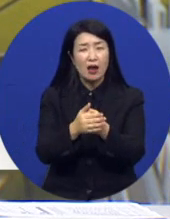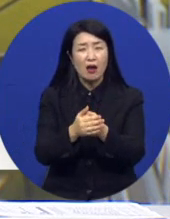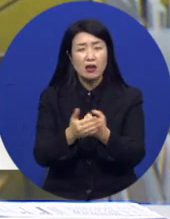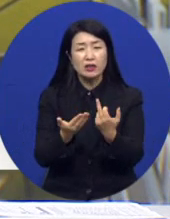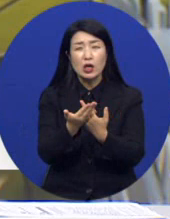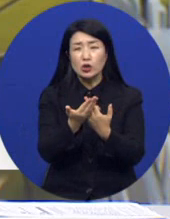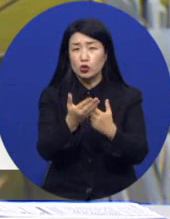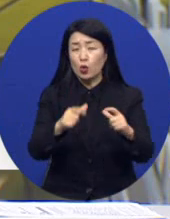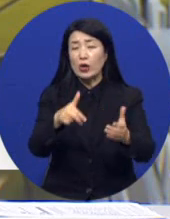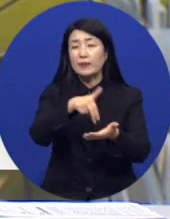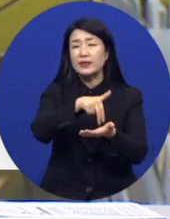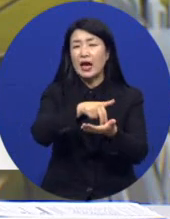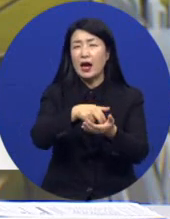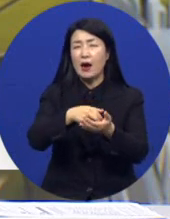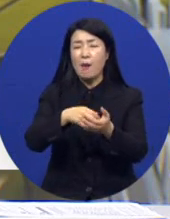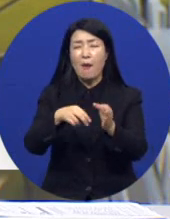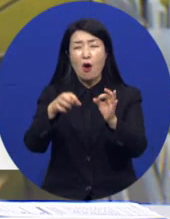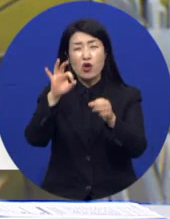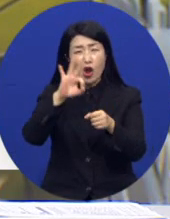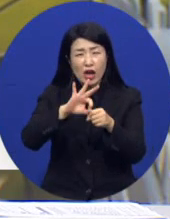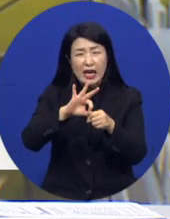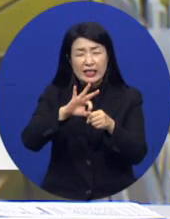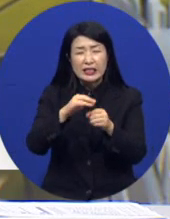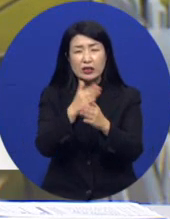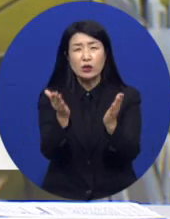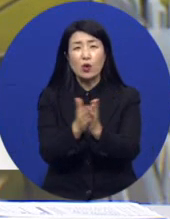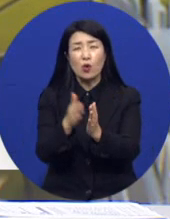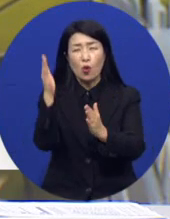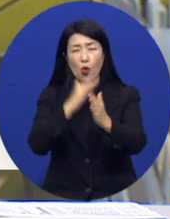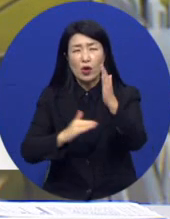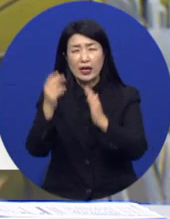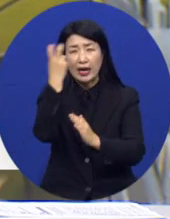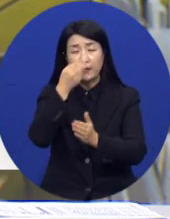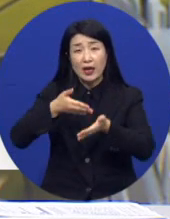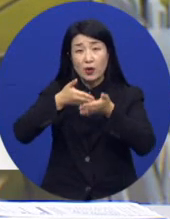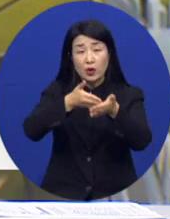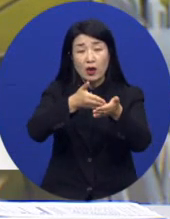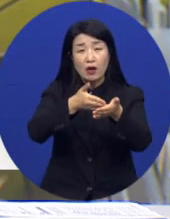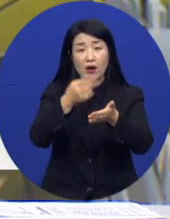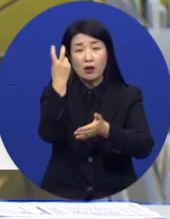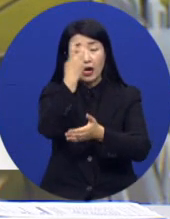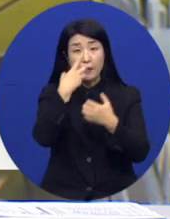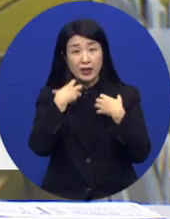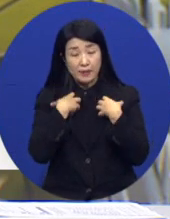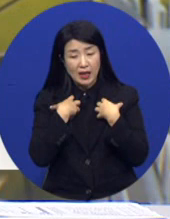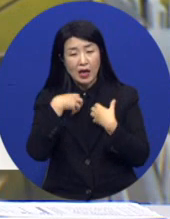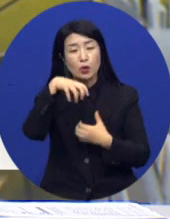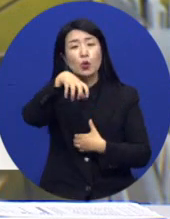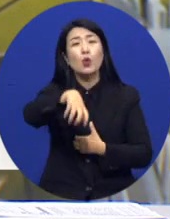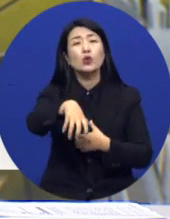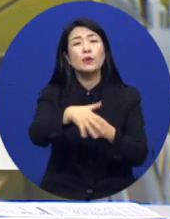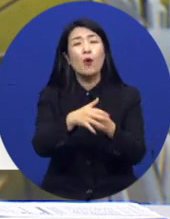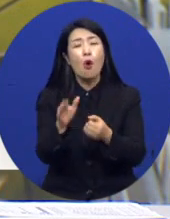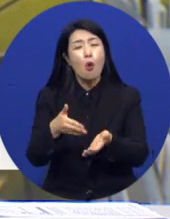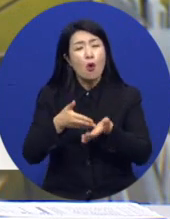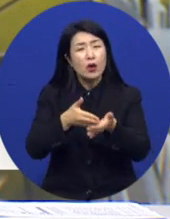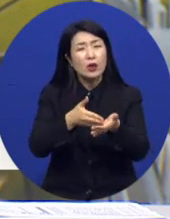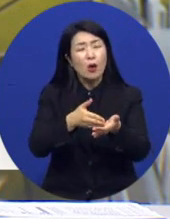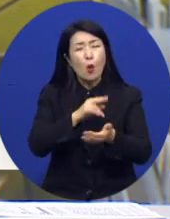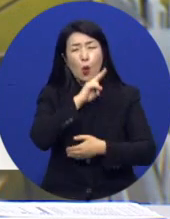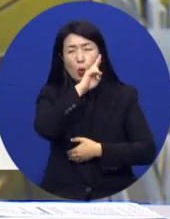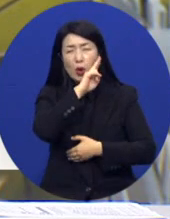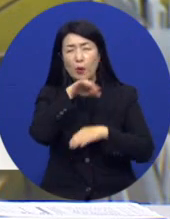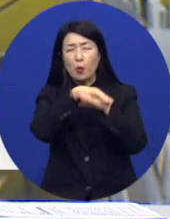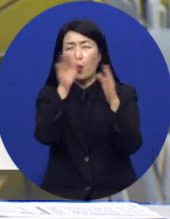감사원에 10가지 내용의 공익 감사를 청구했었는데요 감사원은 넉달만에 제기된 의혹을